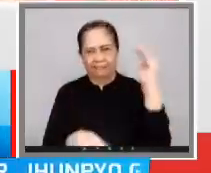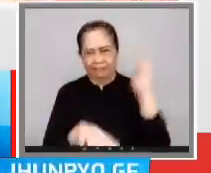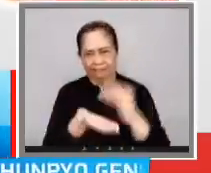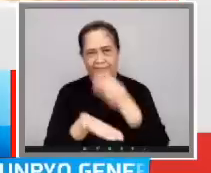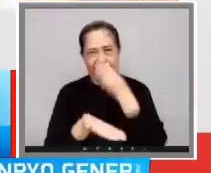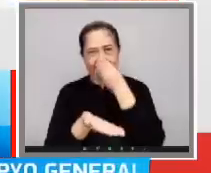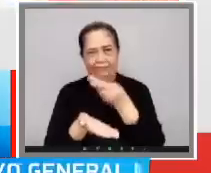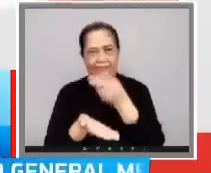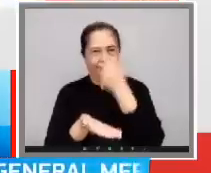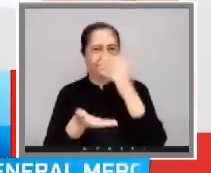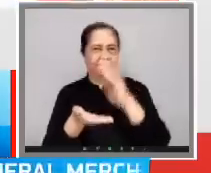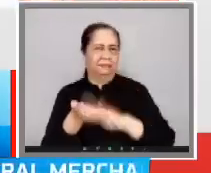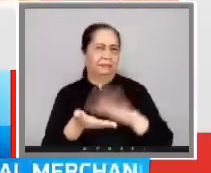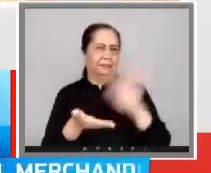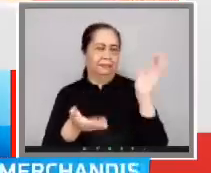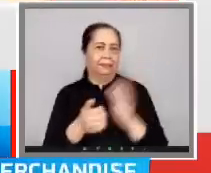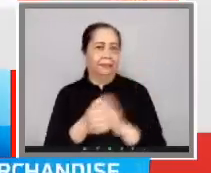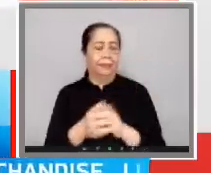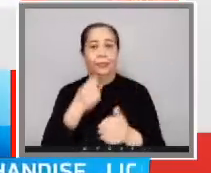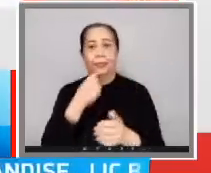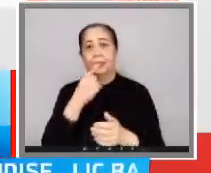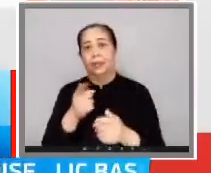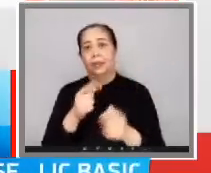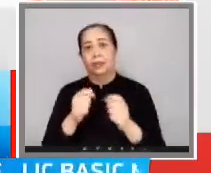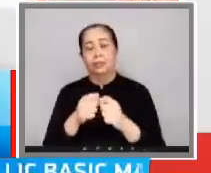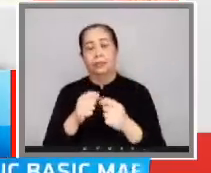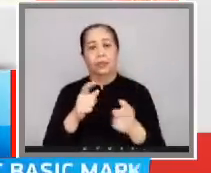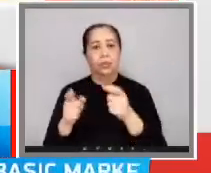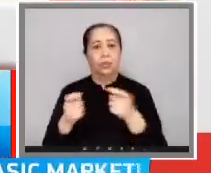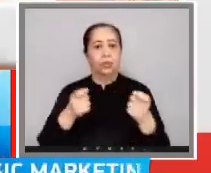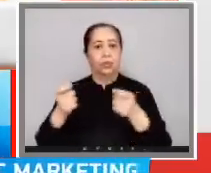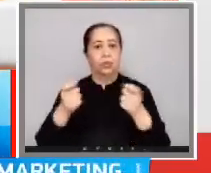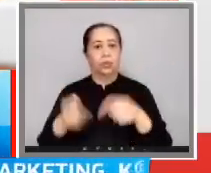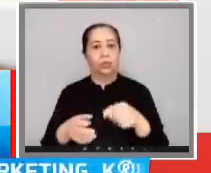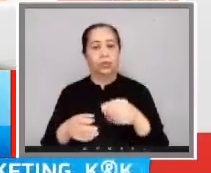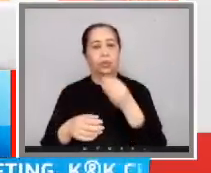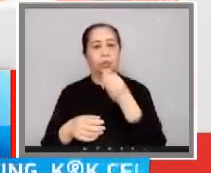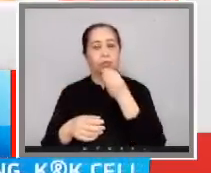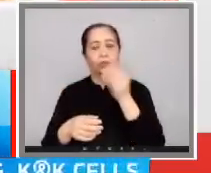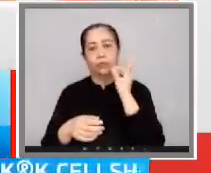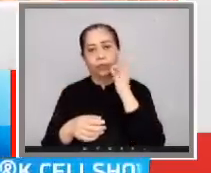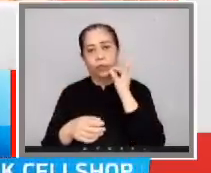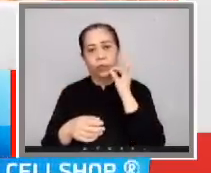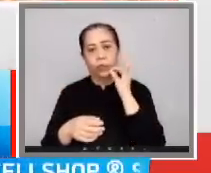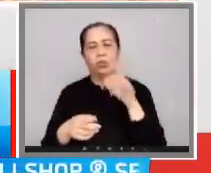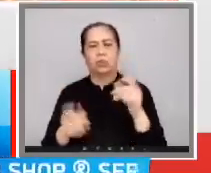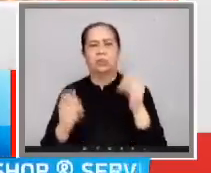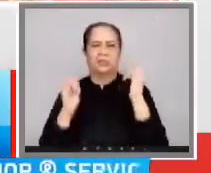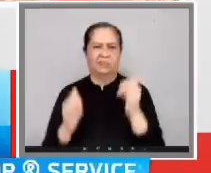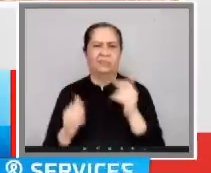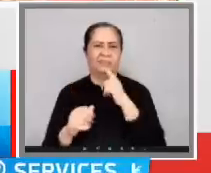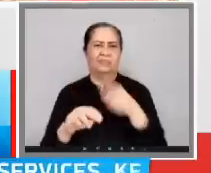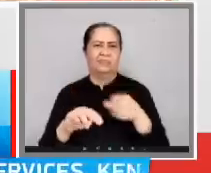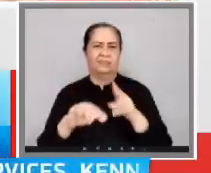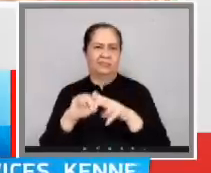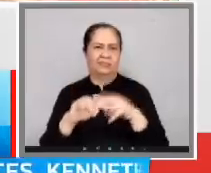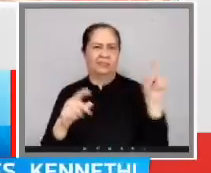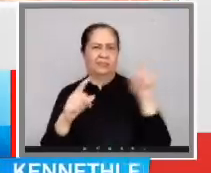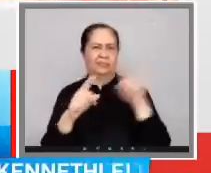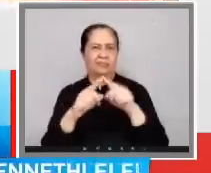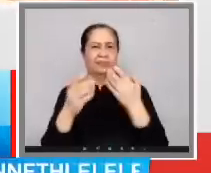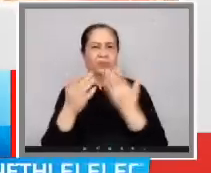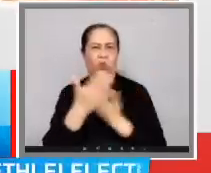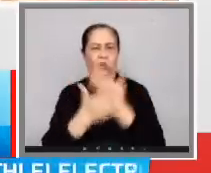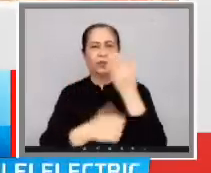dahil sa sobrang mahal. Ang sabi ng mga nangmamahala dito sa mga food stand, Rafi, ganito na raw talaga ang presyo hanggang sa pagsalubong sa bagong